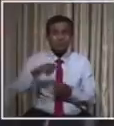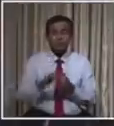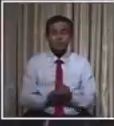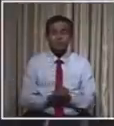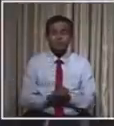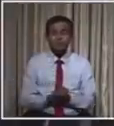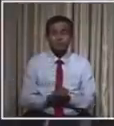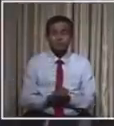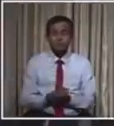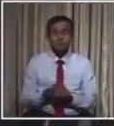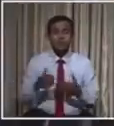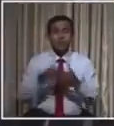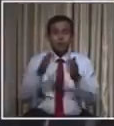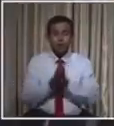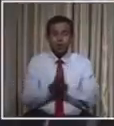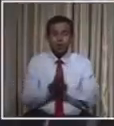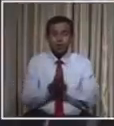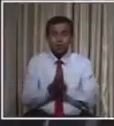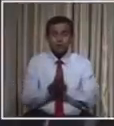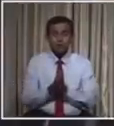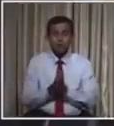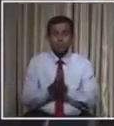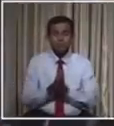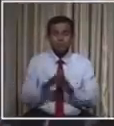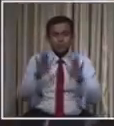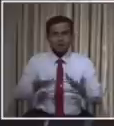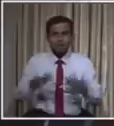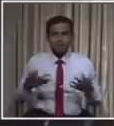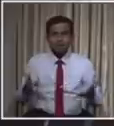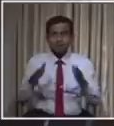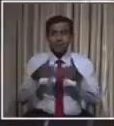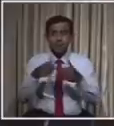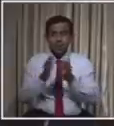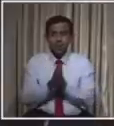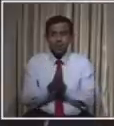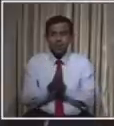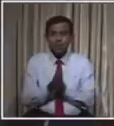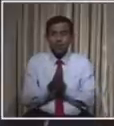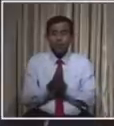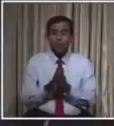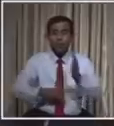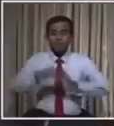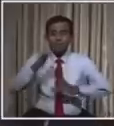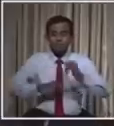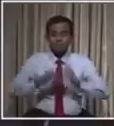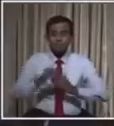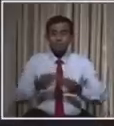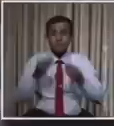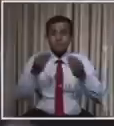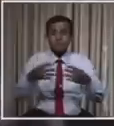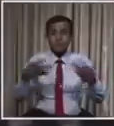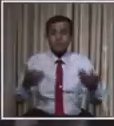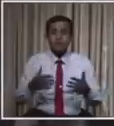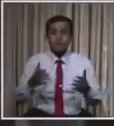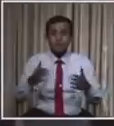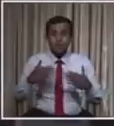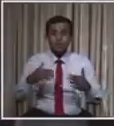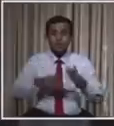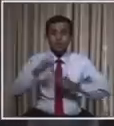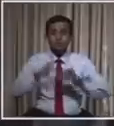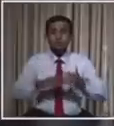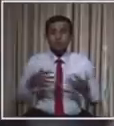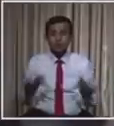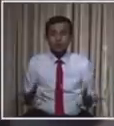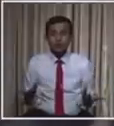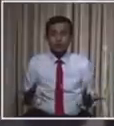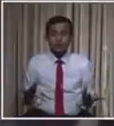අවසන් මේ සියල්ල මේ අවසන් වෙන්නේ මේ සියල්ල පාවිච්චි කරන්න දෙන්නේ නැතුව තවමත් පාවිච්චි කරන්නේ නැතුව